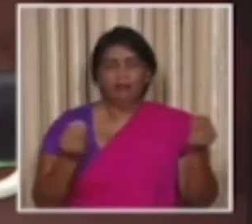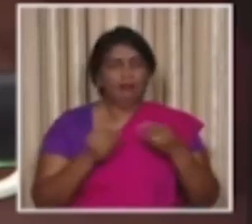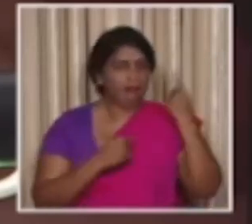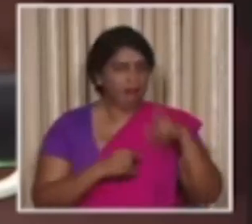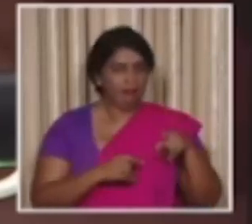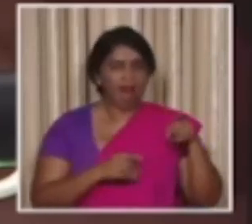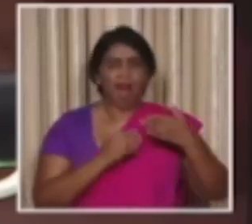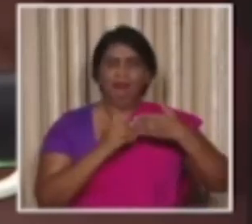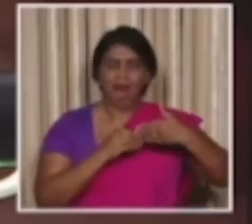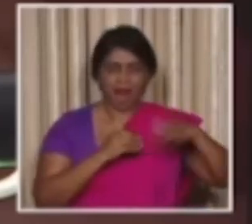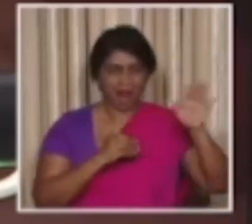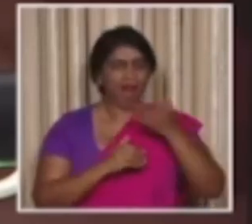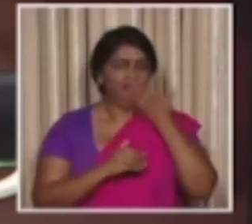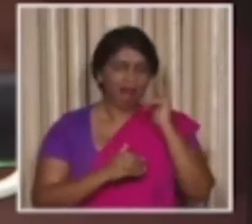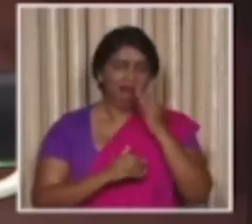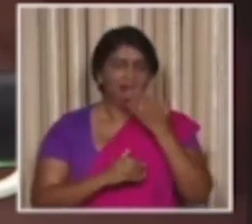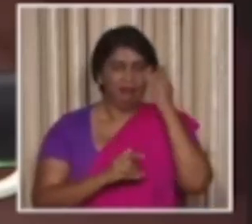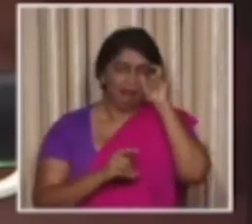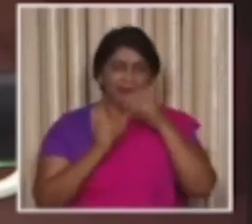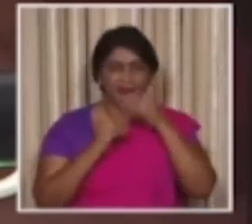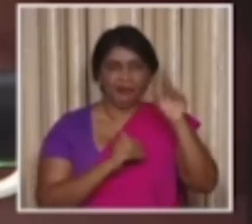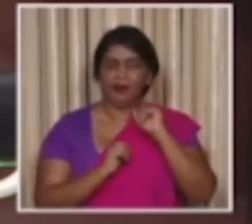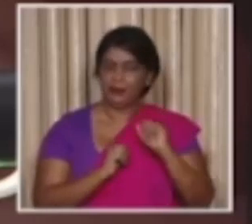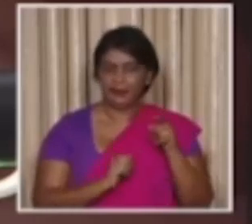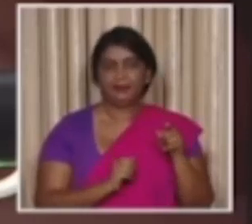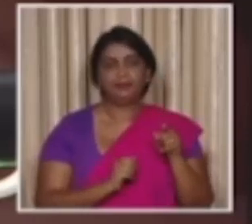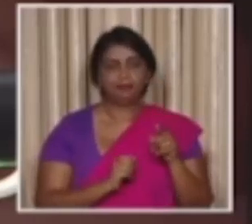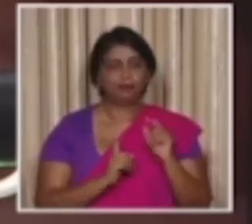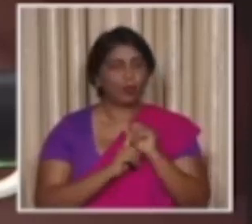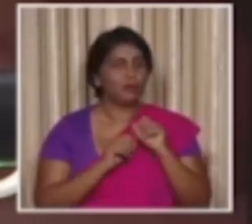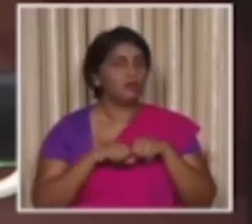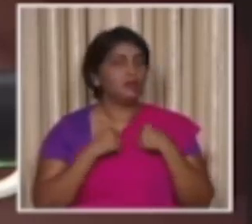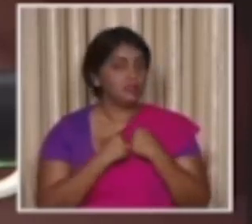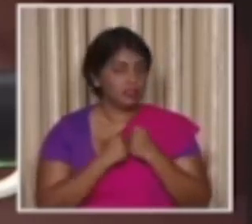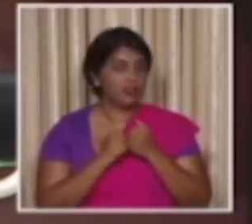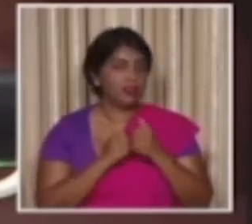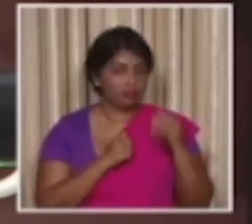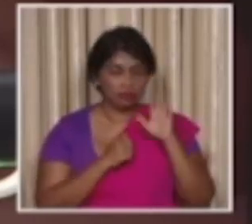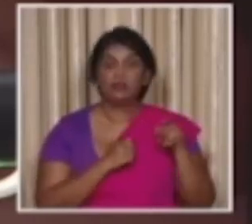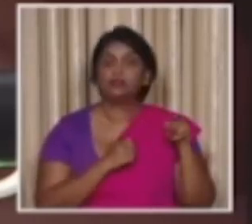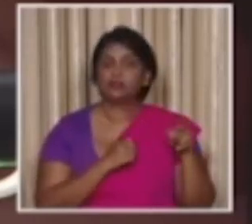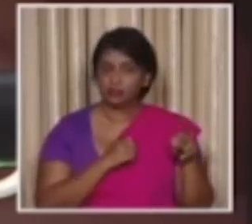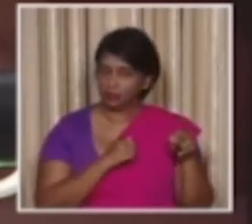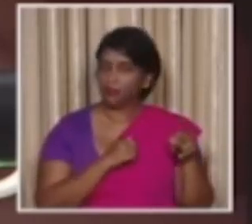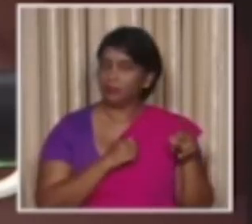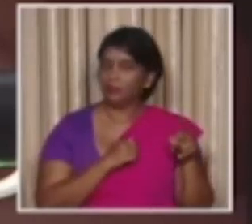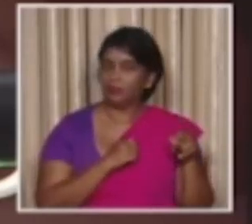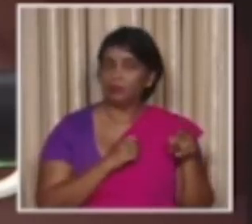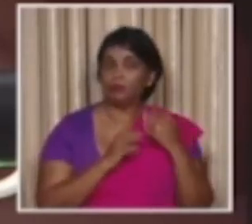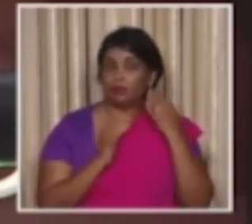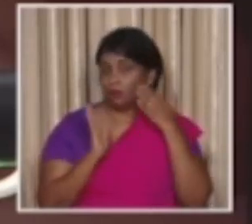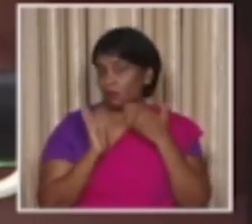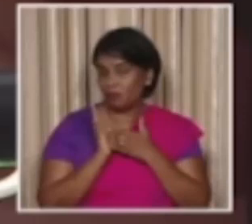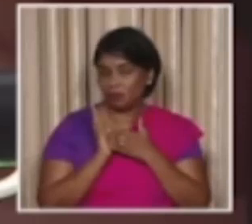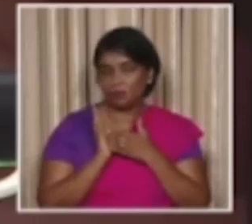හේතුවෙන් ඉවත් වෙන්න ඉඩ තියෙනවා. අපි බලමු ඉස්සරහට මොකද වෙන්නේ කියලා. මොකද ප්‍රෝටීන් සමාගමට කරන්න පුළුවන්කම තිබෙනවා මෙම පදනම්